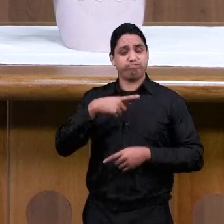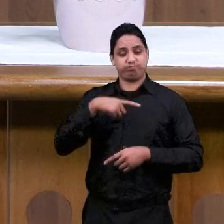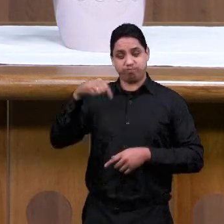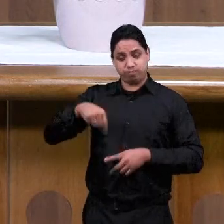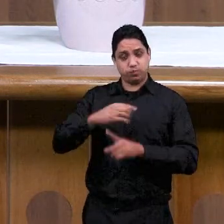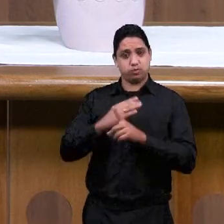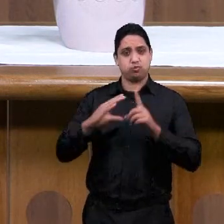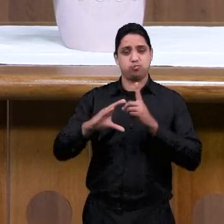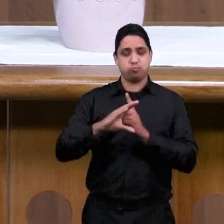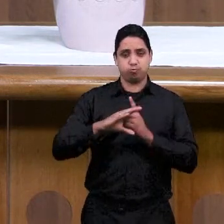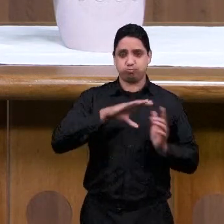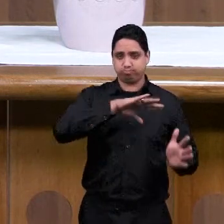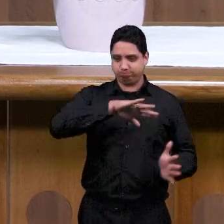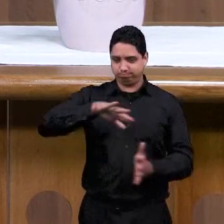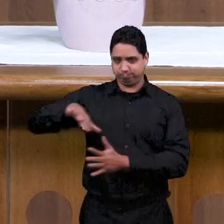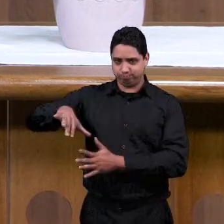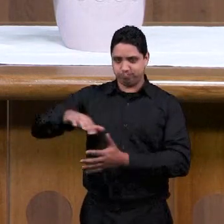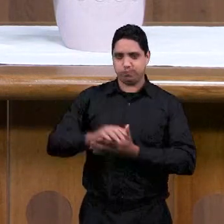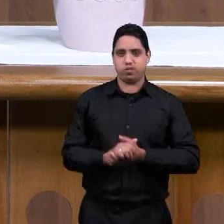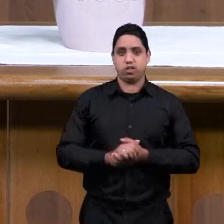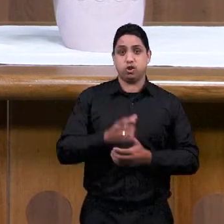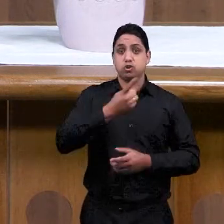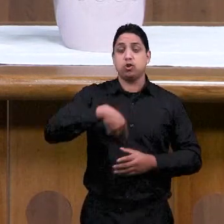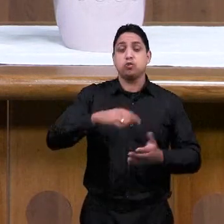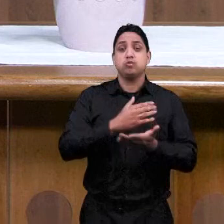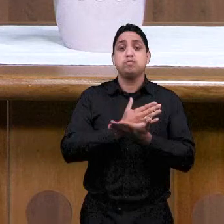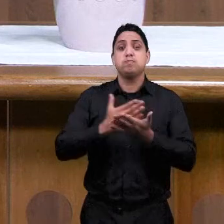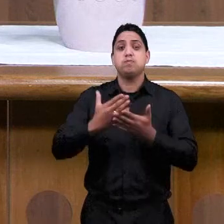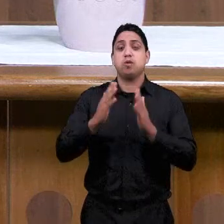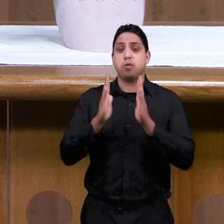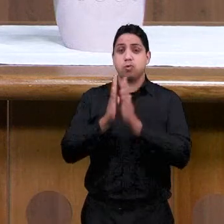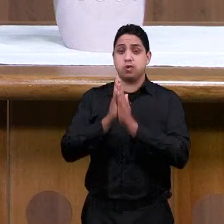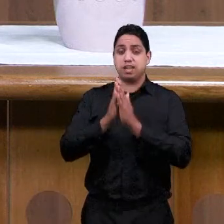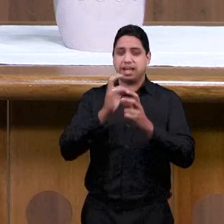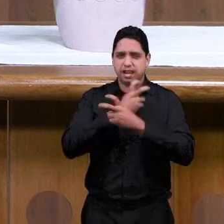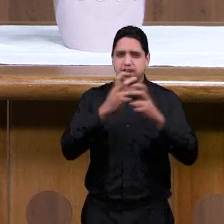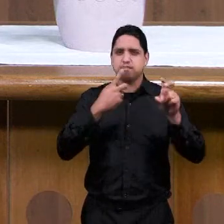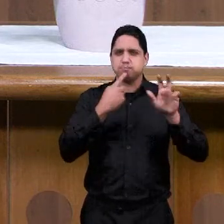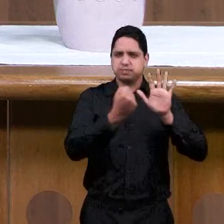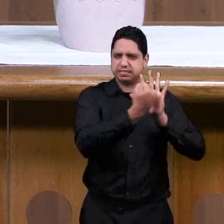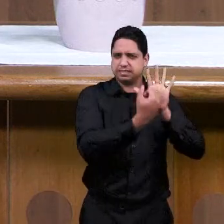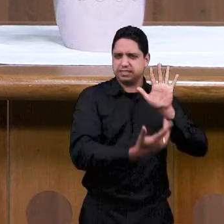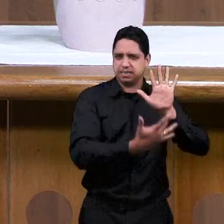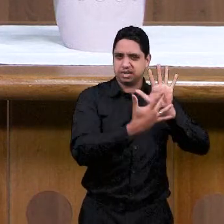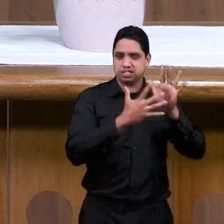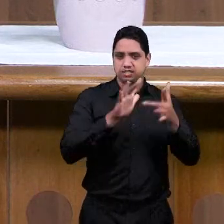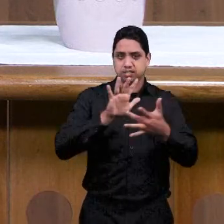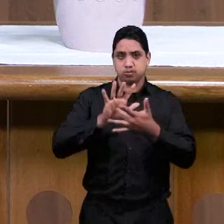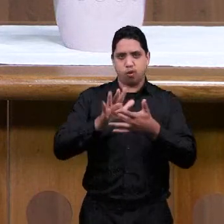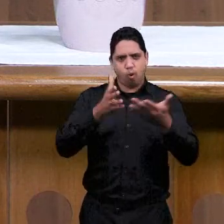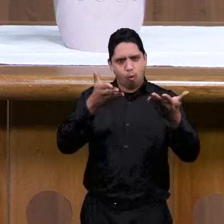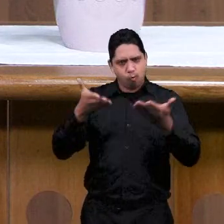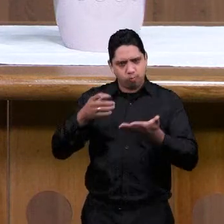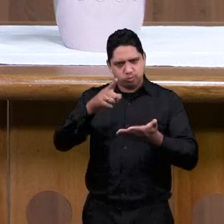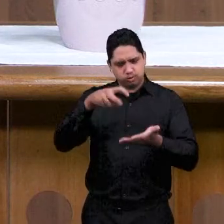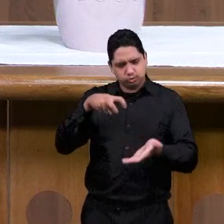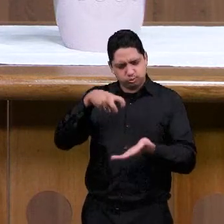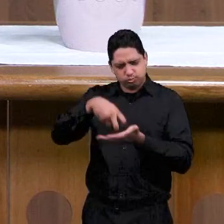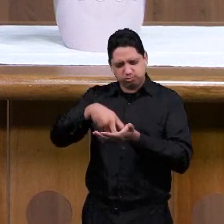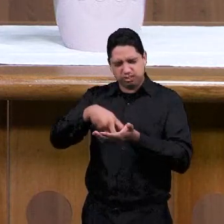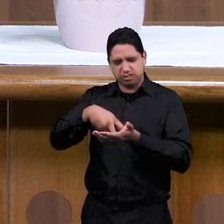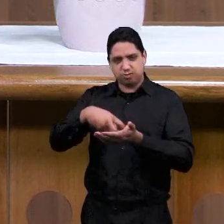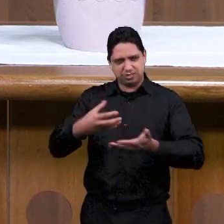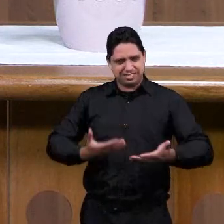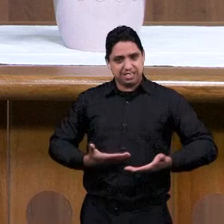allons commencer ce moment par la prière. Nous allons prier par le sang de Jésus. Aux frères et sœurs, j'invite à se mettre à genoux pour